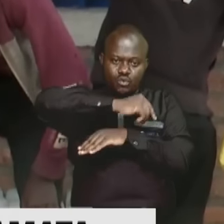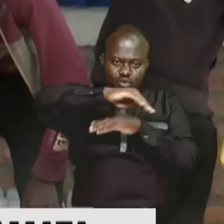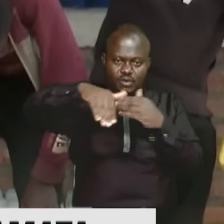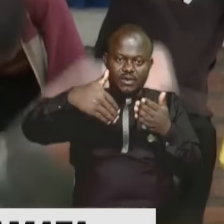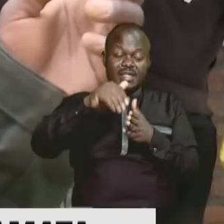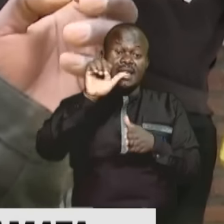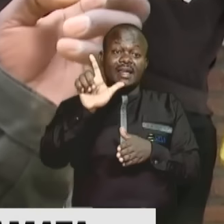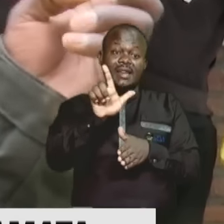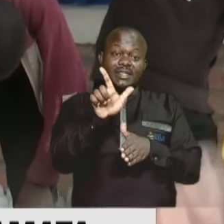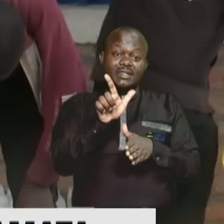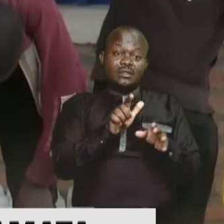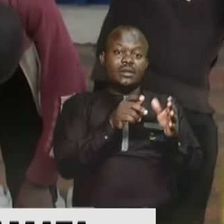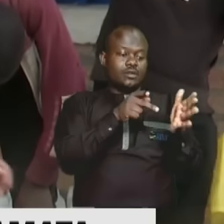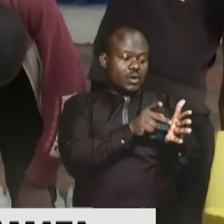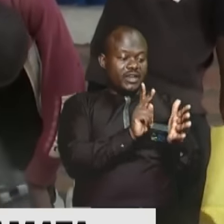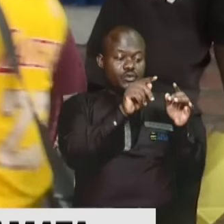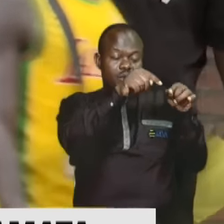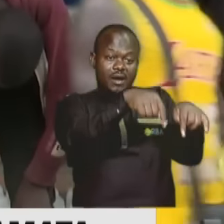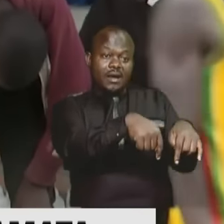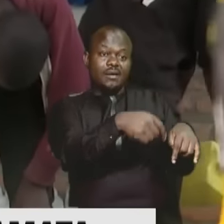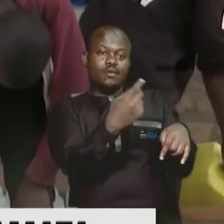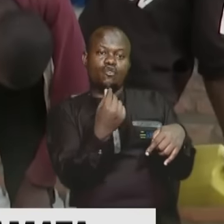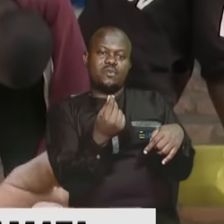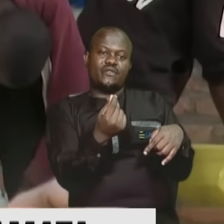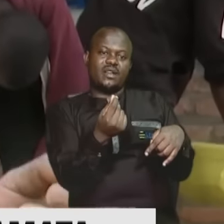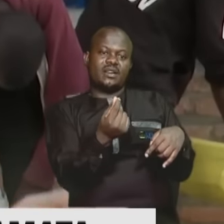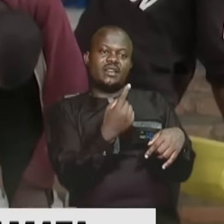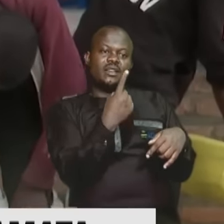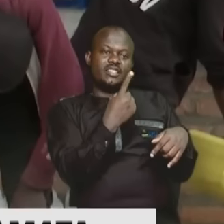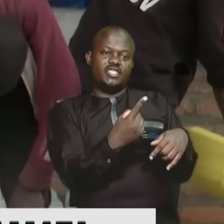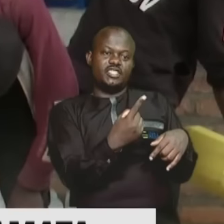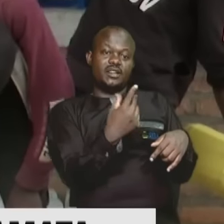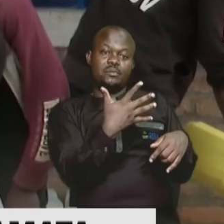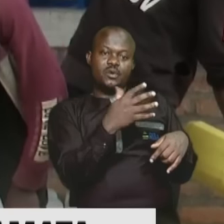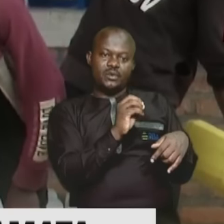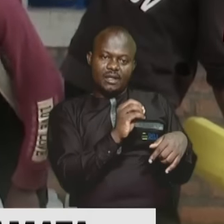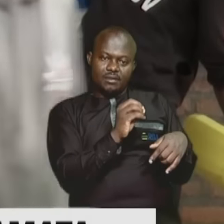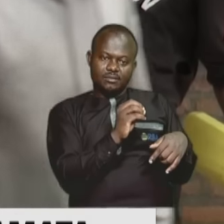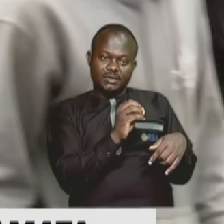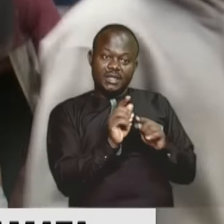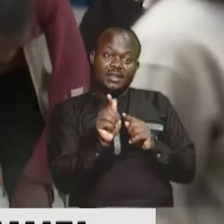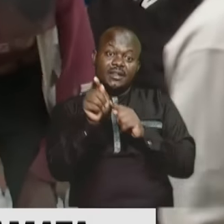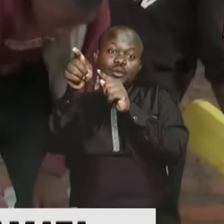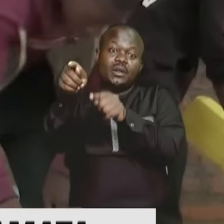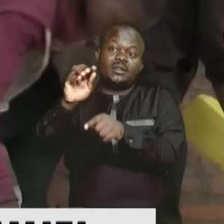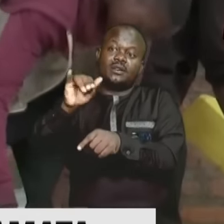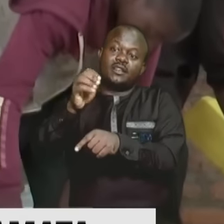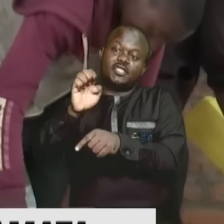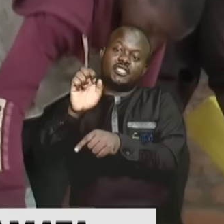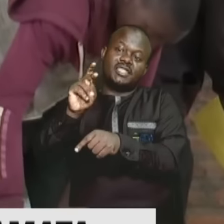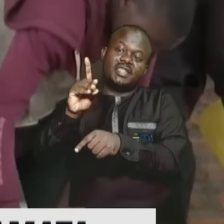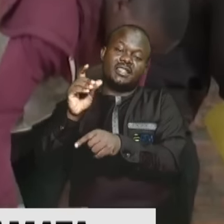Litiro twayifataga hano ku mafaranga 150 tukagera mu ijende bakaduha kuri 200, kurukumva